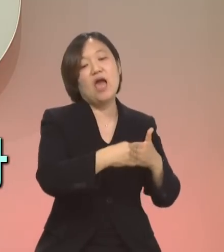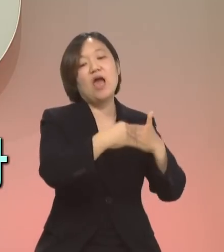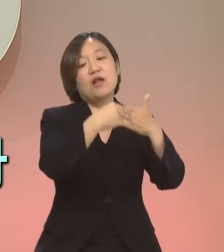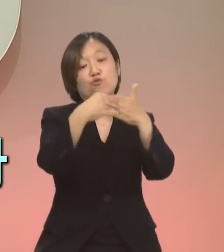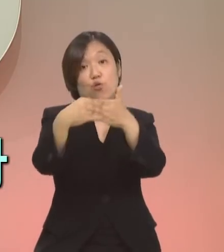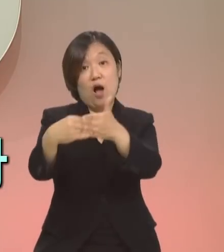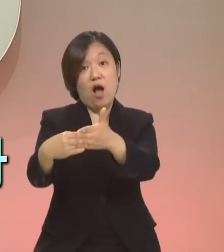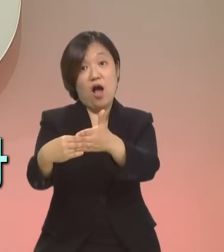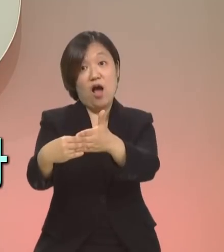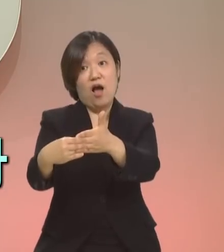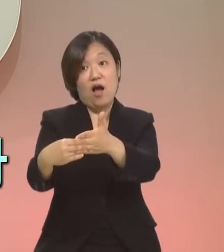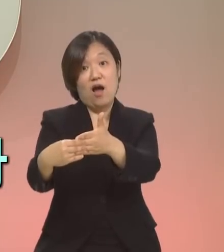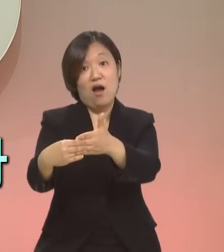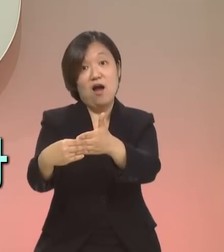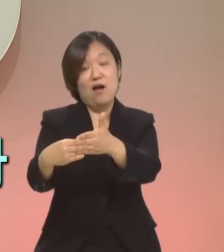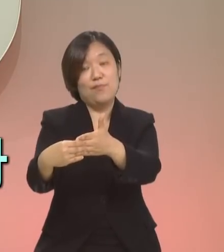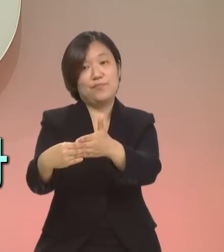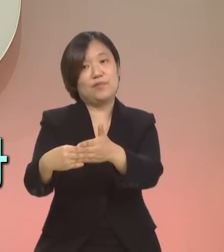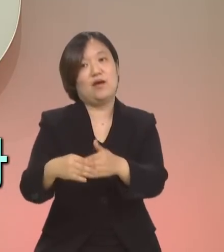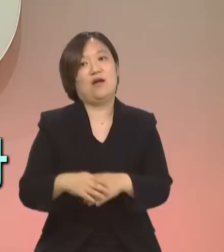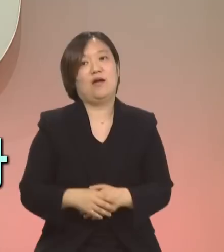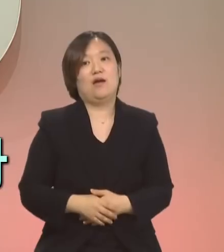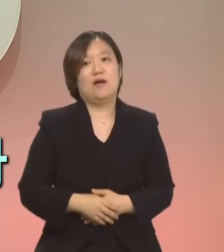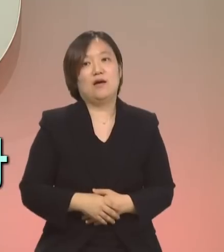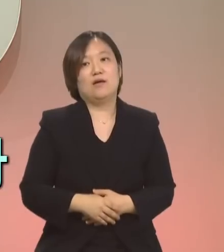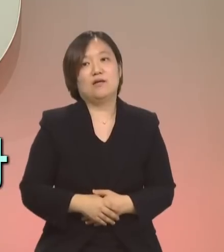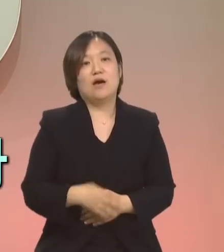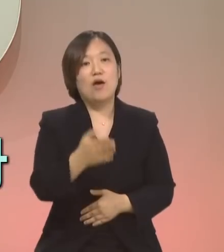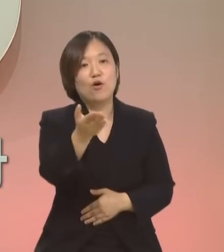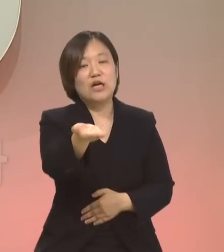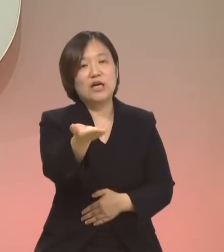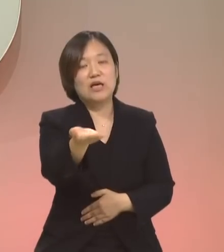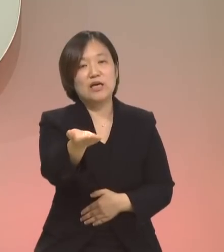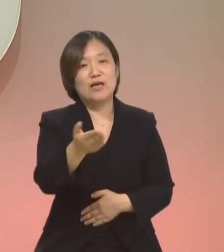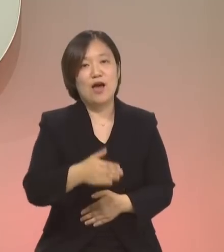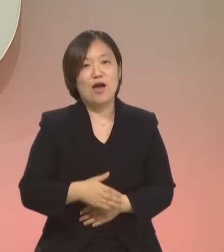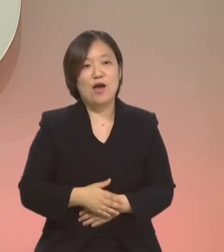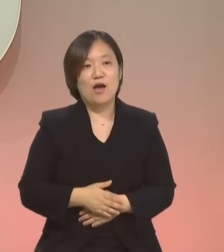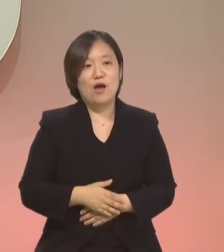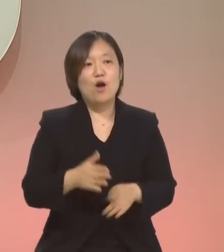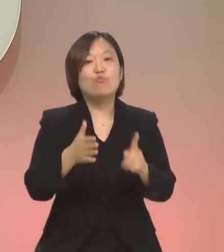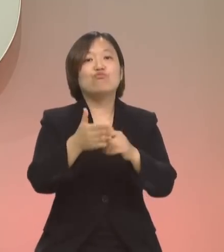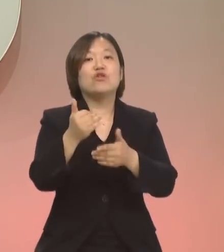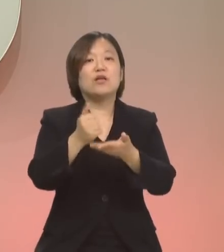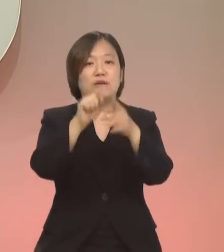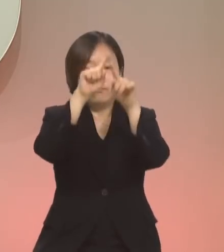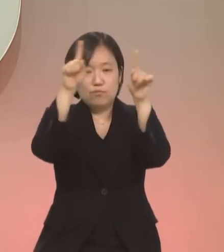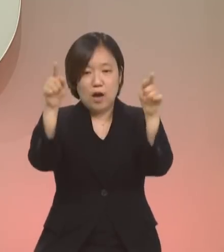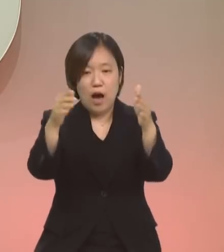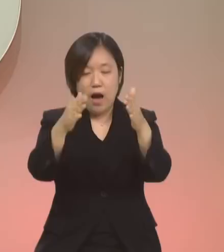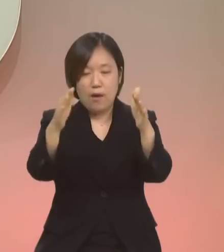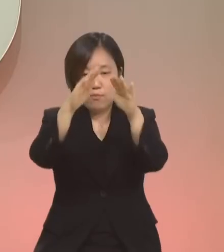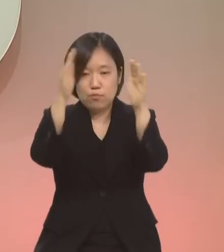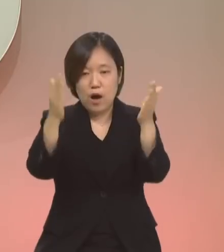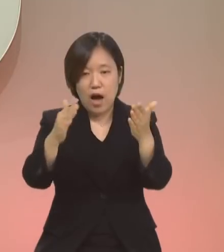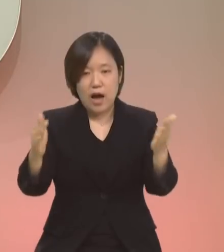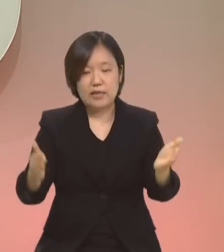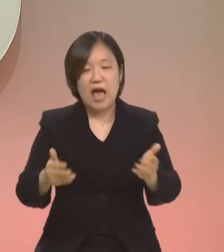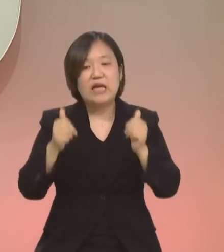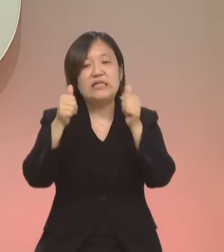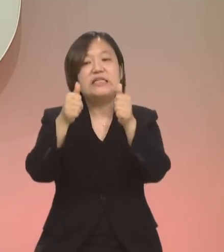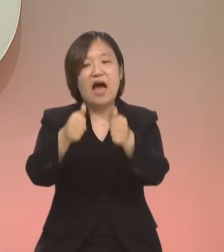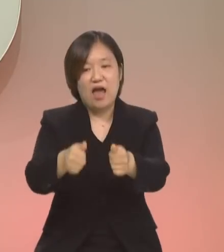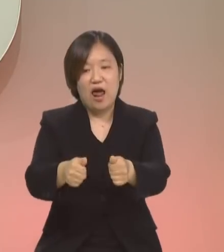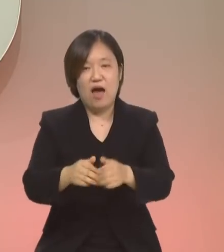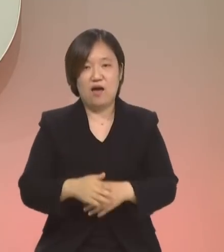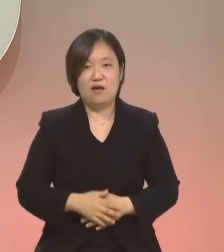불쌍하게 이렇게 데려오더니 자 여기 불쌍 앞에서 부처님 앞에서 인사 올려라